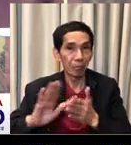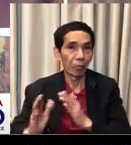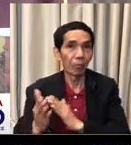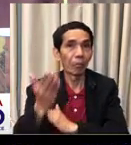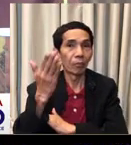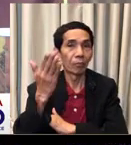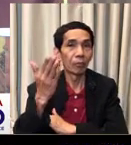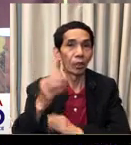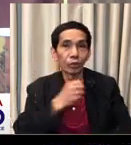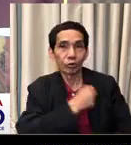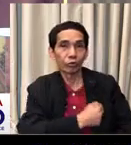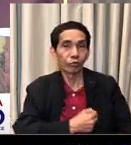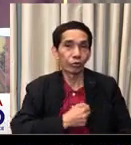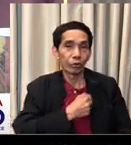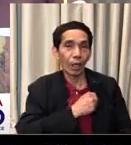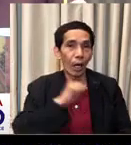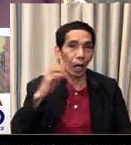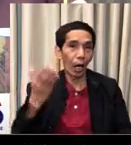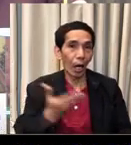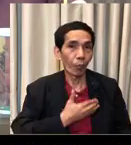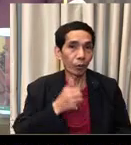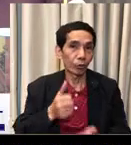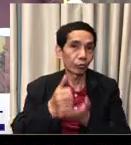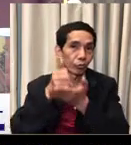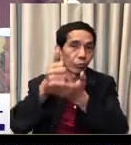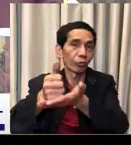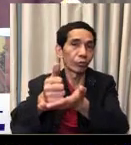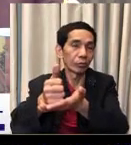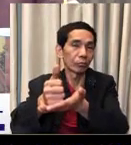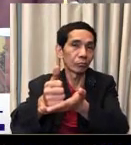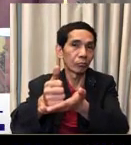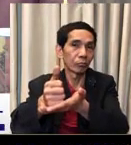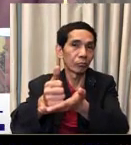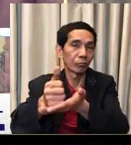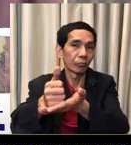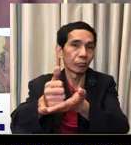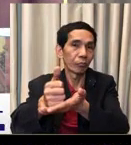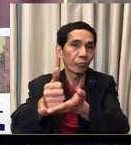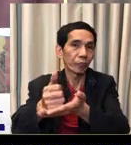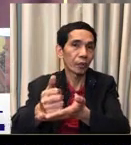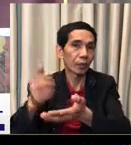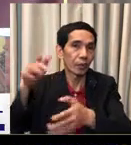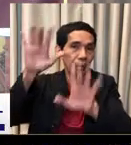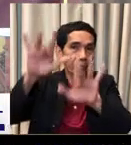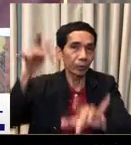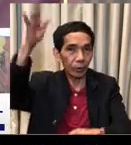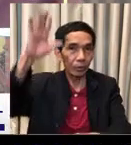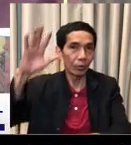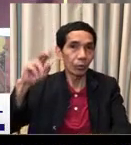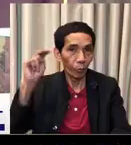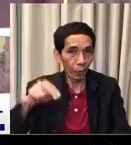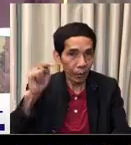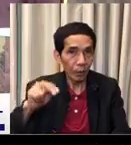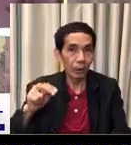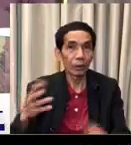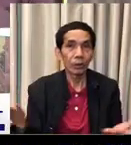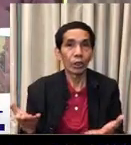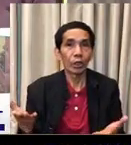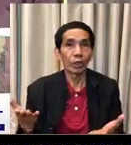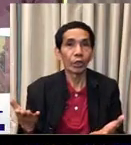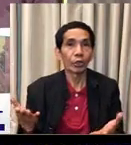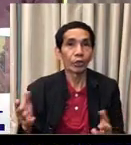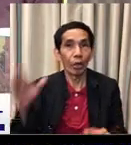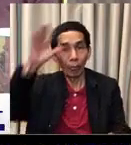At pagpapasensyaan nyo na yung aming mga naitulong. At may awa ang Diyos kung kakailanganin naman, nandito naman ang inyong